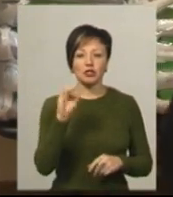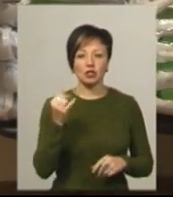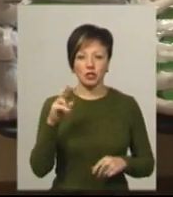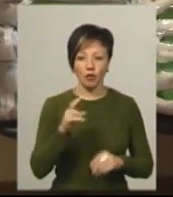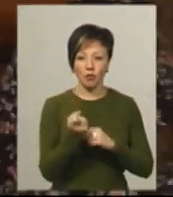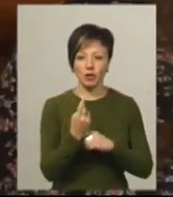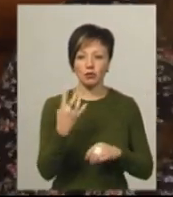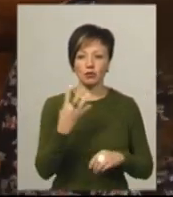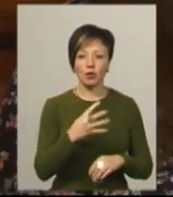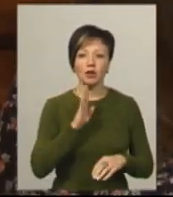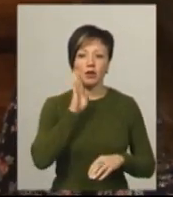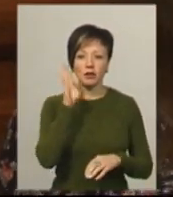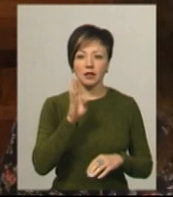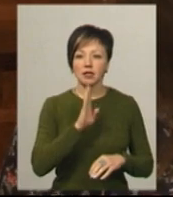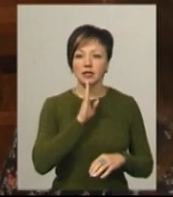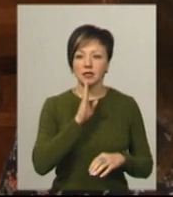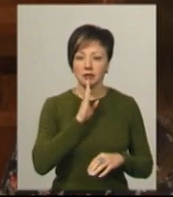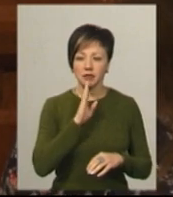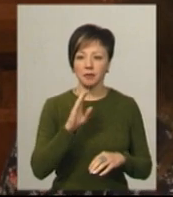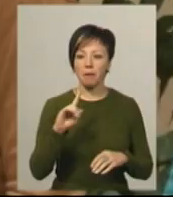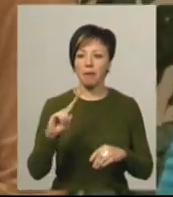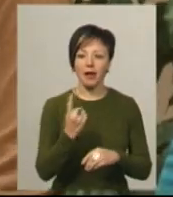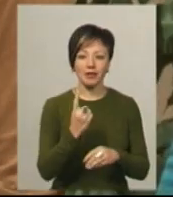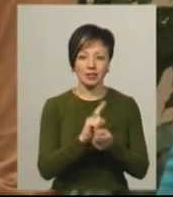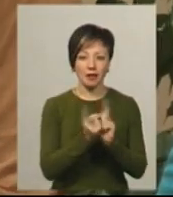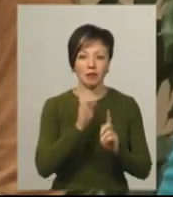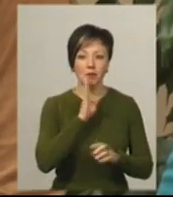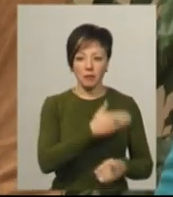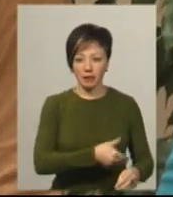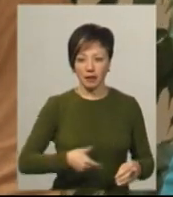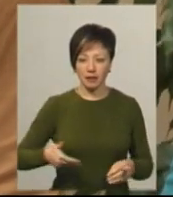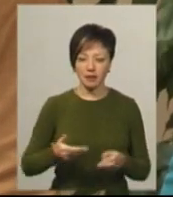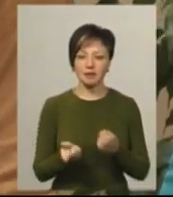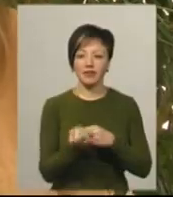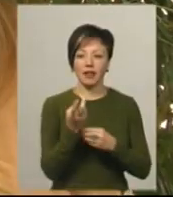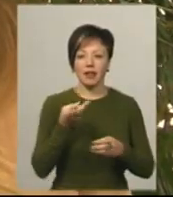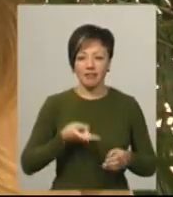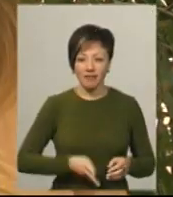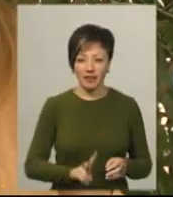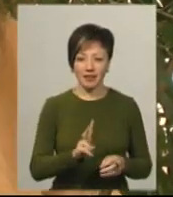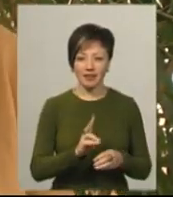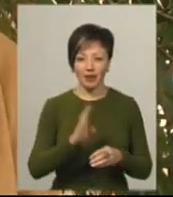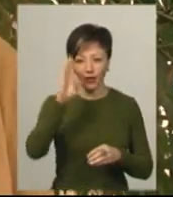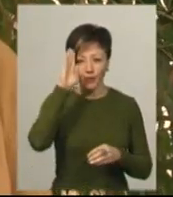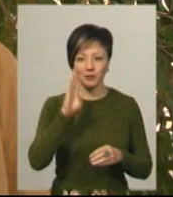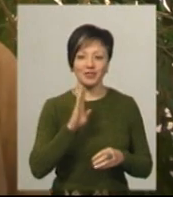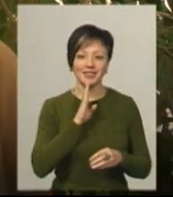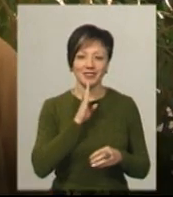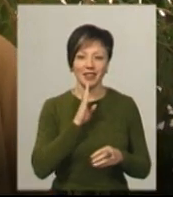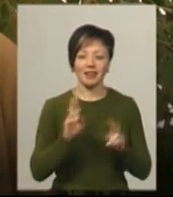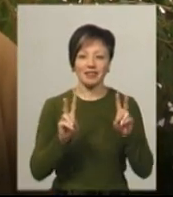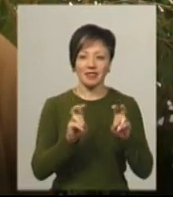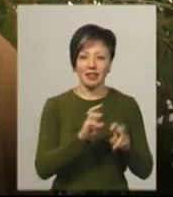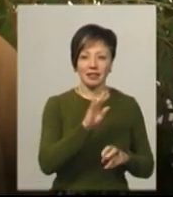об 11:40 ранку Ольга Мамчура вперше стала мамою. Після кесаревого розтину на світ з'явилася двійня. Народила хлопчика і дівчинку.